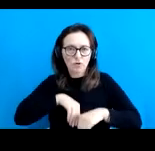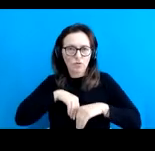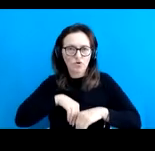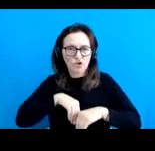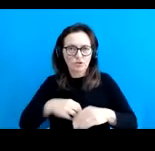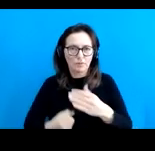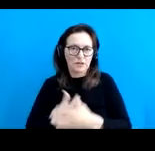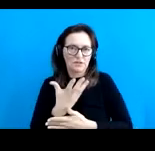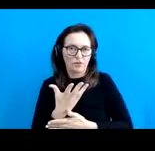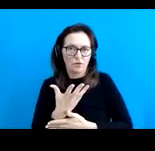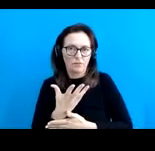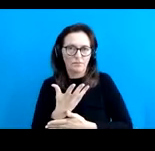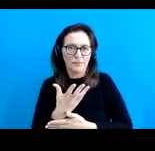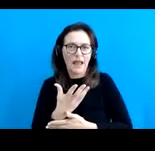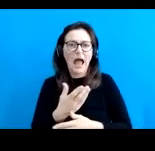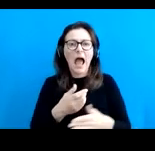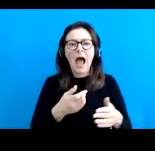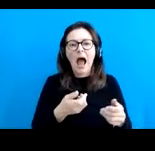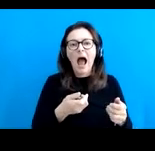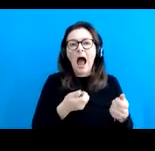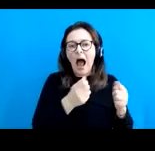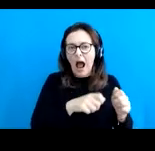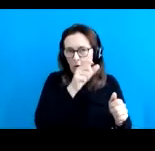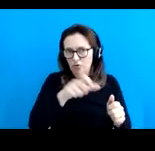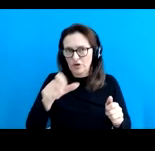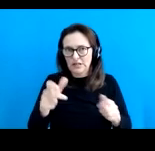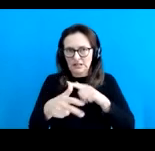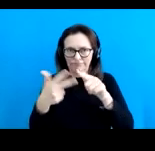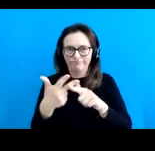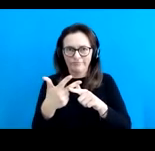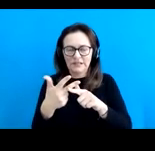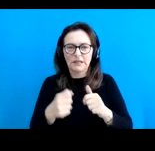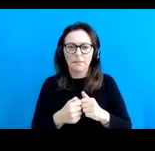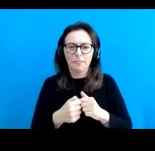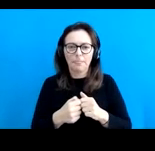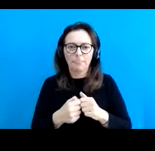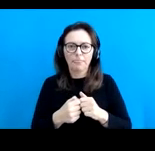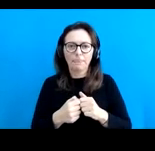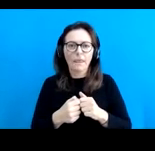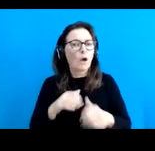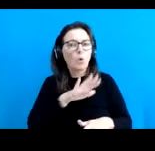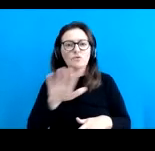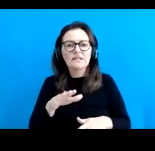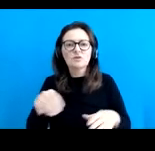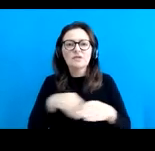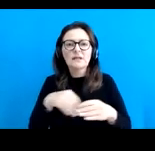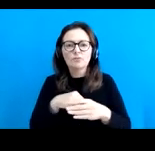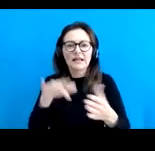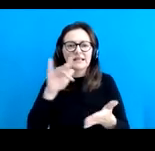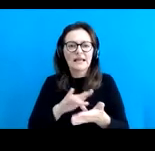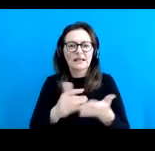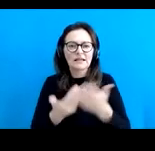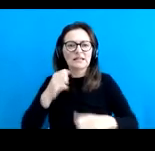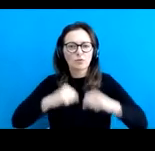Avtorice so dr. Metka Novak, Tatjana Popovič in Barbara Hegediš. Vse tri so zaposlene v Centru za